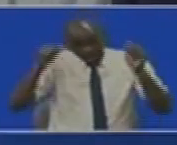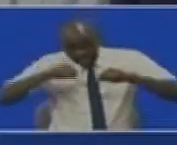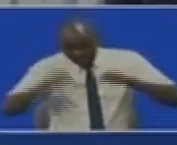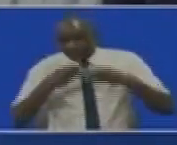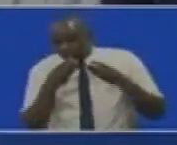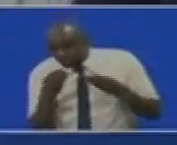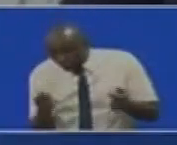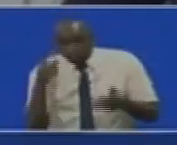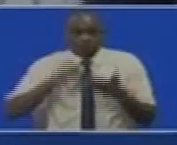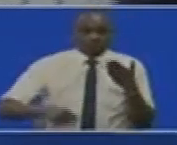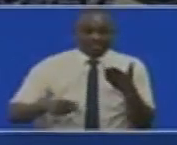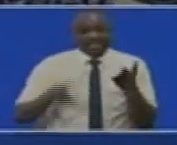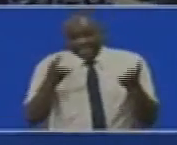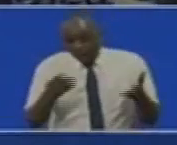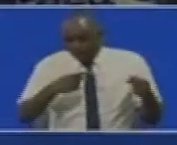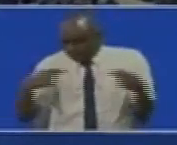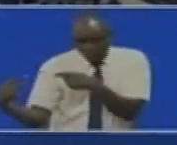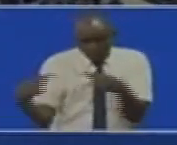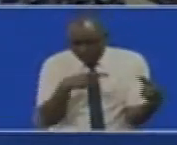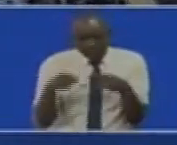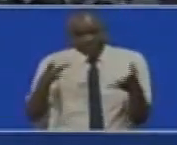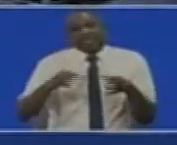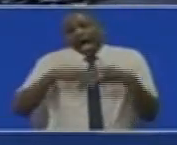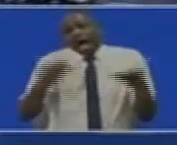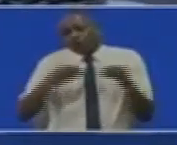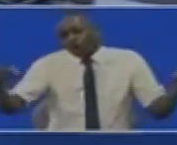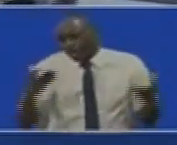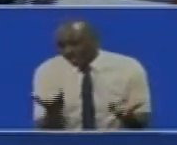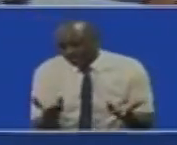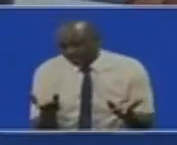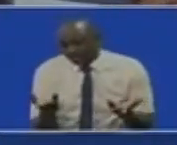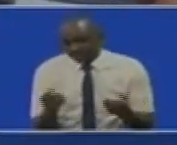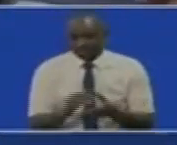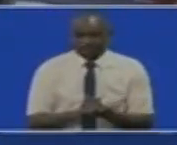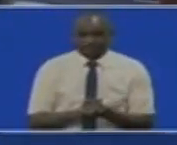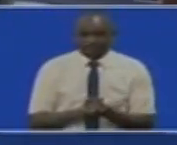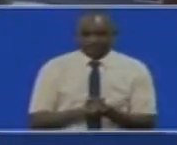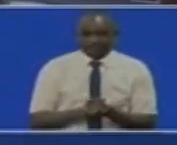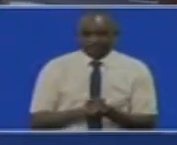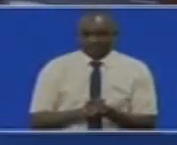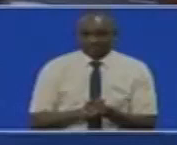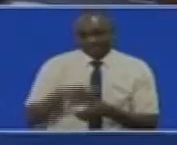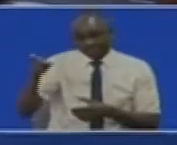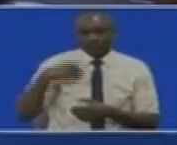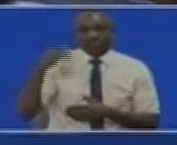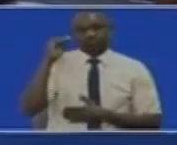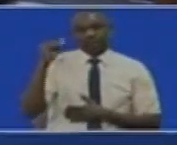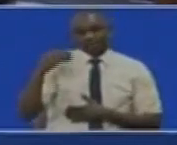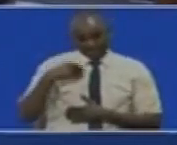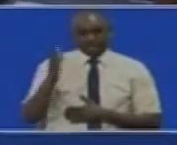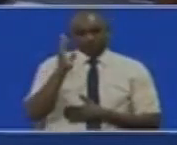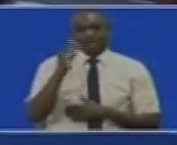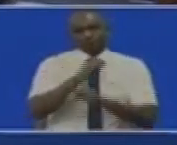atakapokamilika. Je, vuta ni kuvute hii itachukua mkondo upi? Na hapa ya kwamba, itailinda kazi